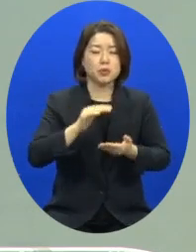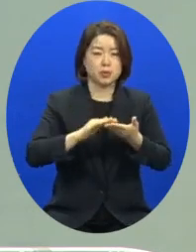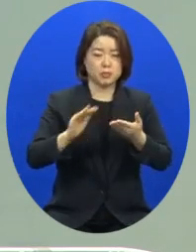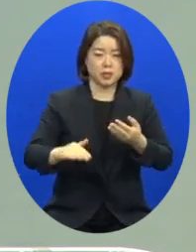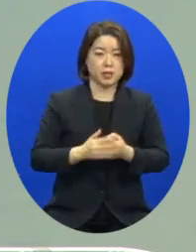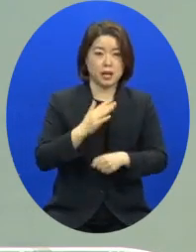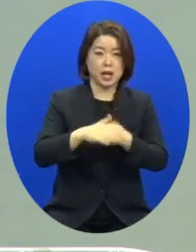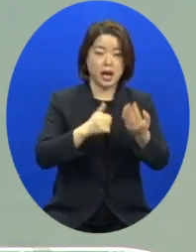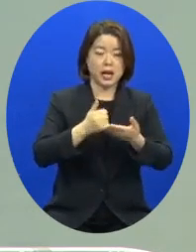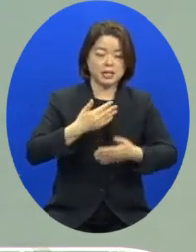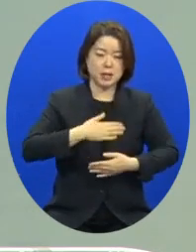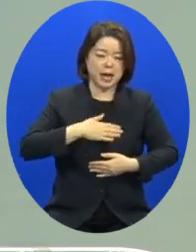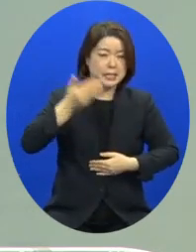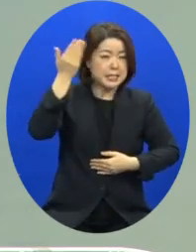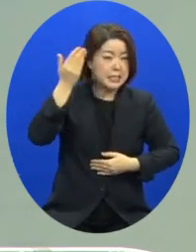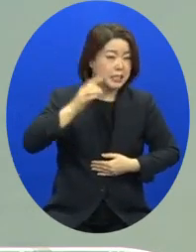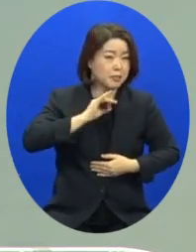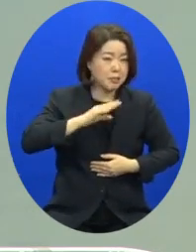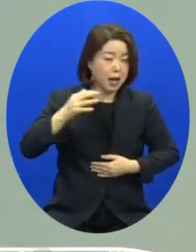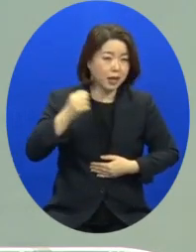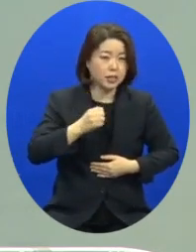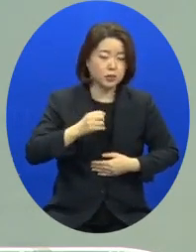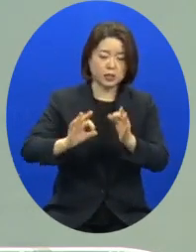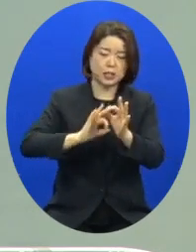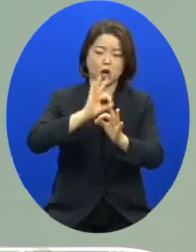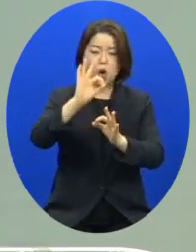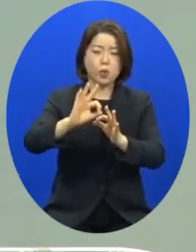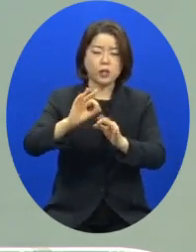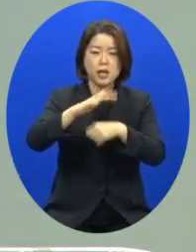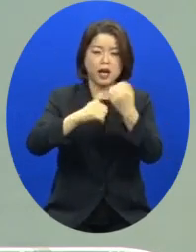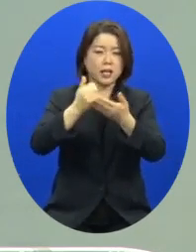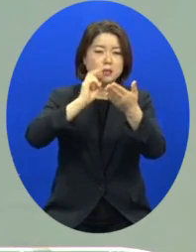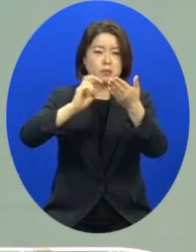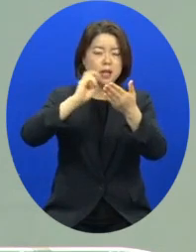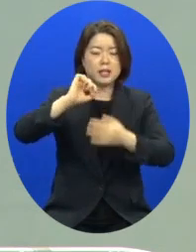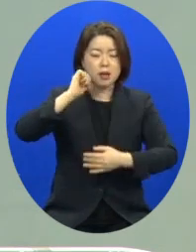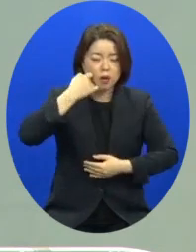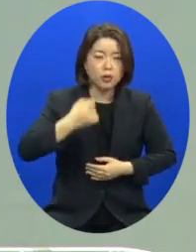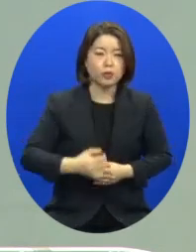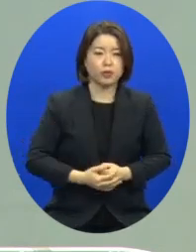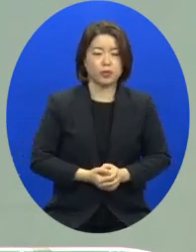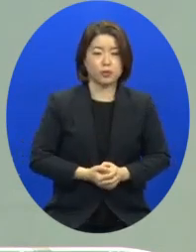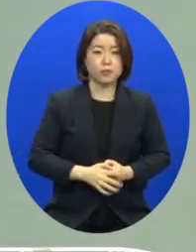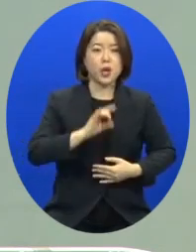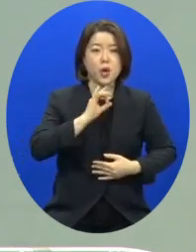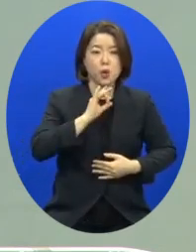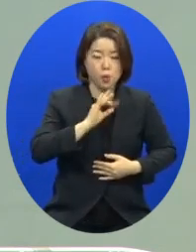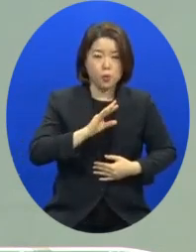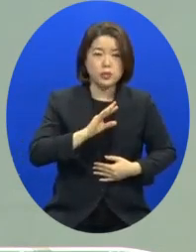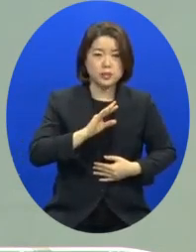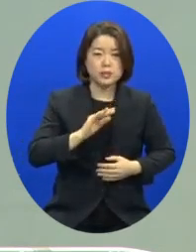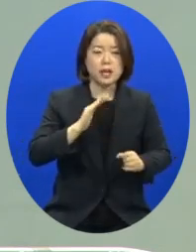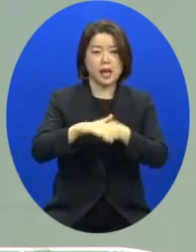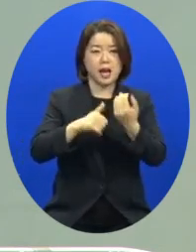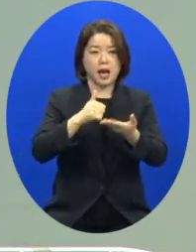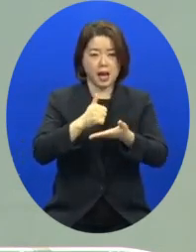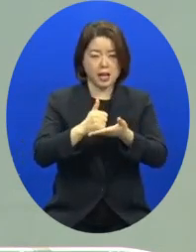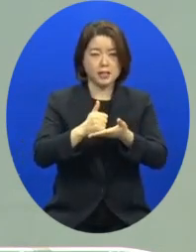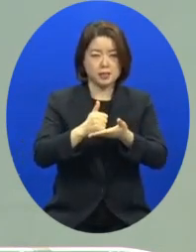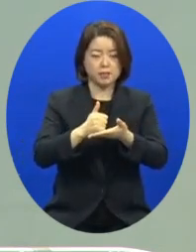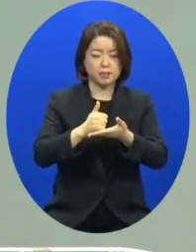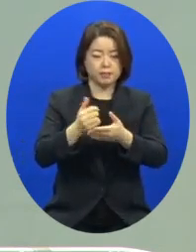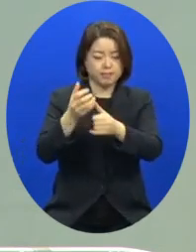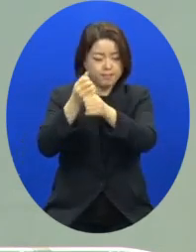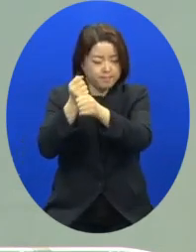하나님을 아는 지식만으로는 영원히 하나님을 찬양하게 되지 않습니다. 오직 하나님만